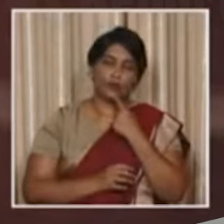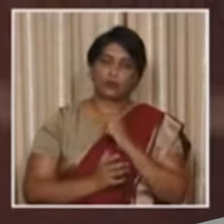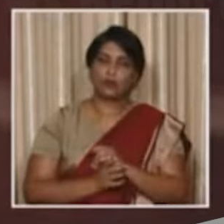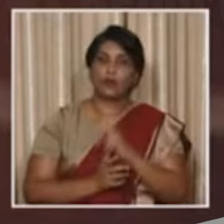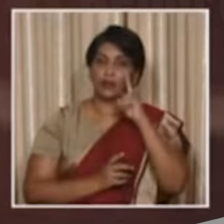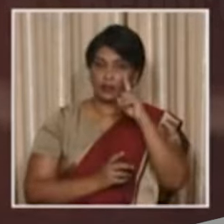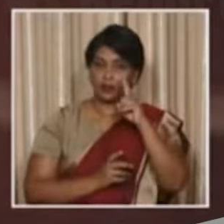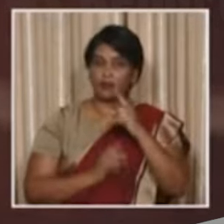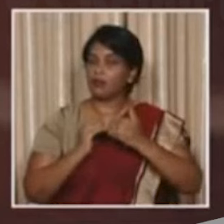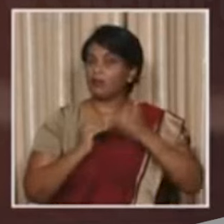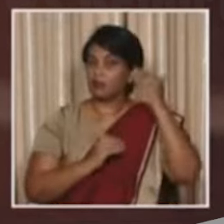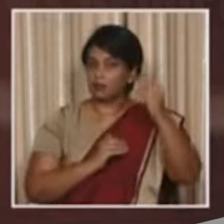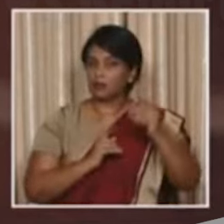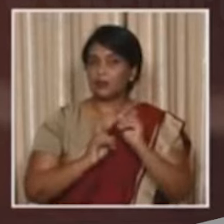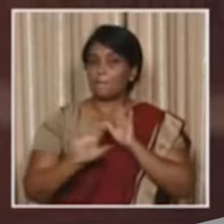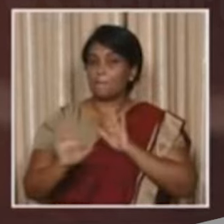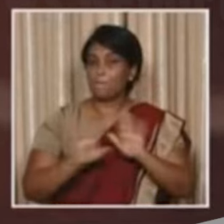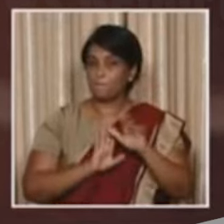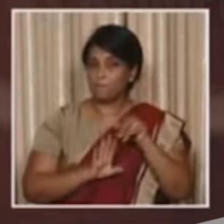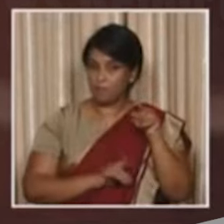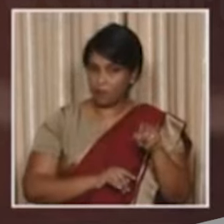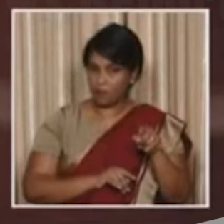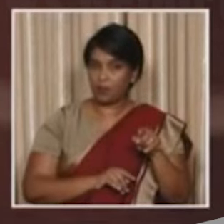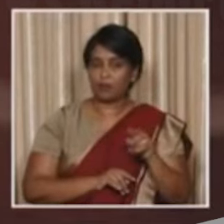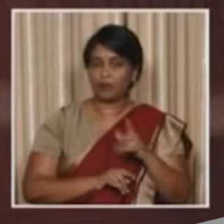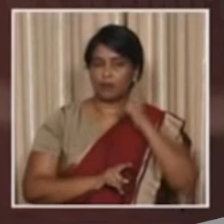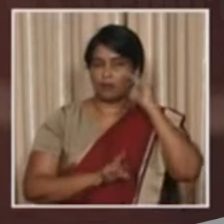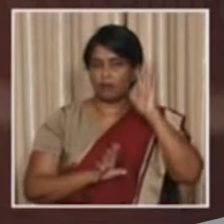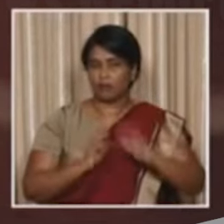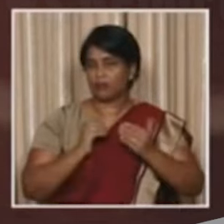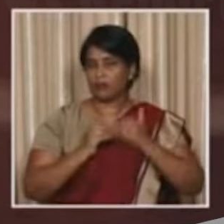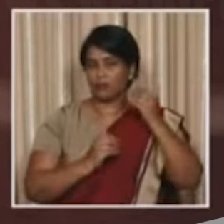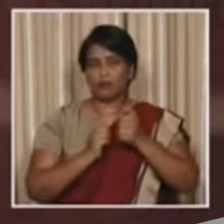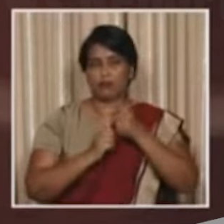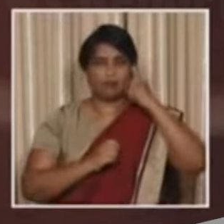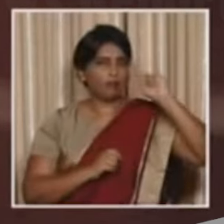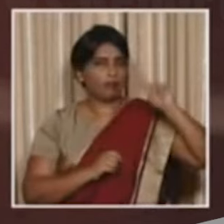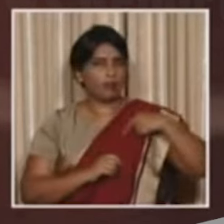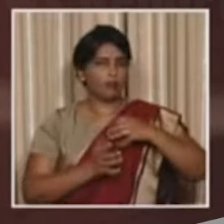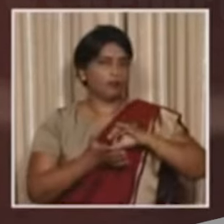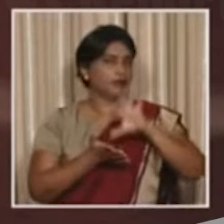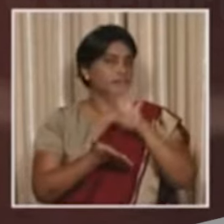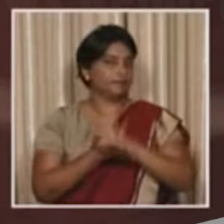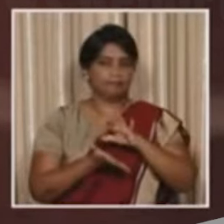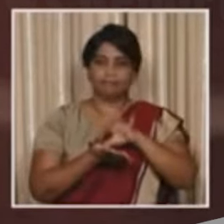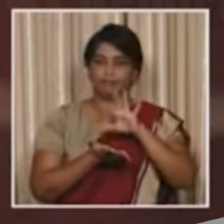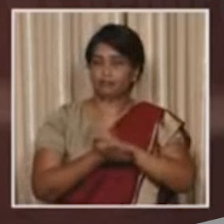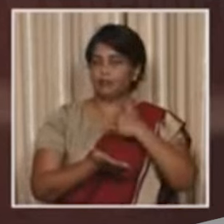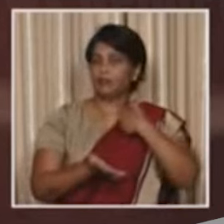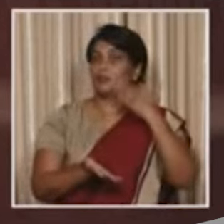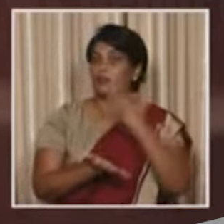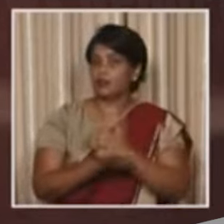එක අනාගතයේදී පාලකයන් අදුරදර්ශීව අත්නෝමතික තීන්දු තීරණ ගැනීම